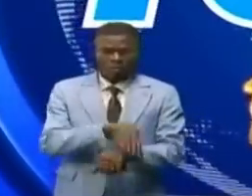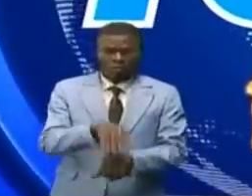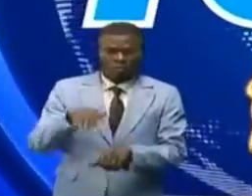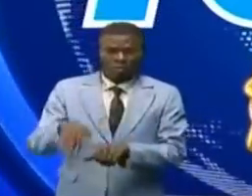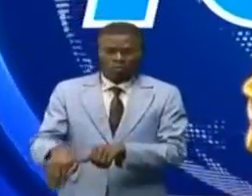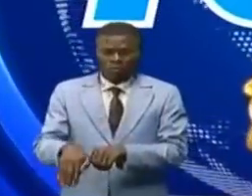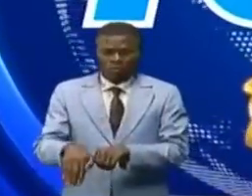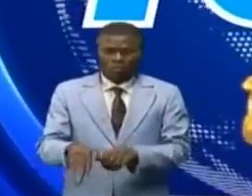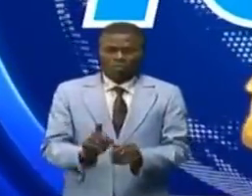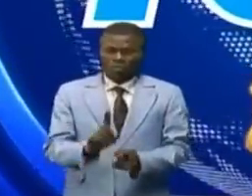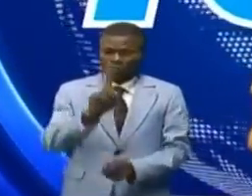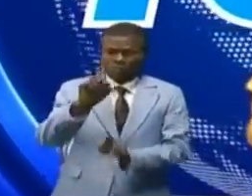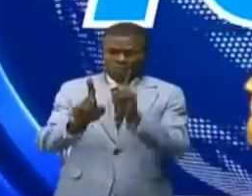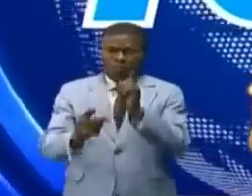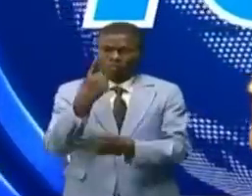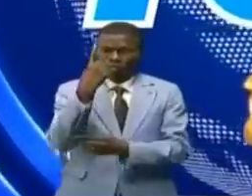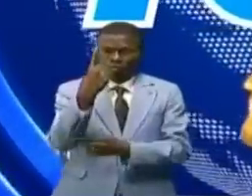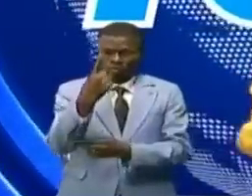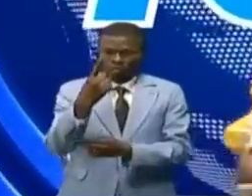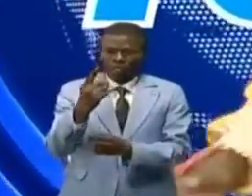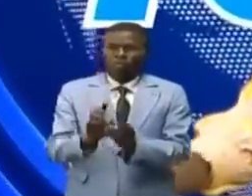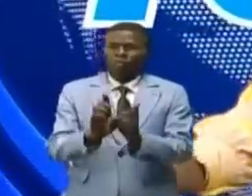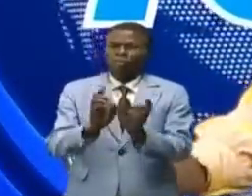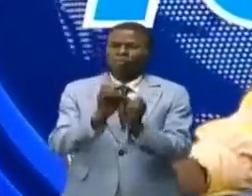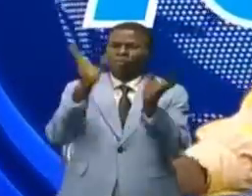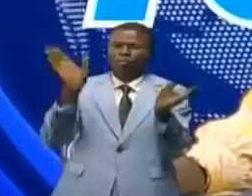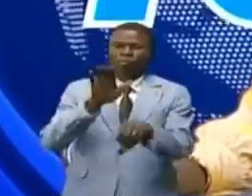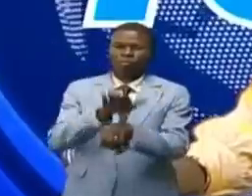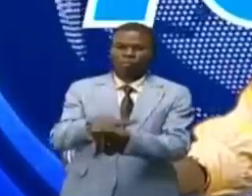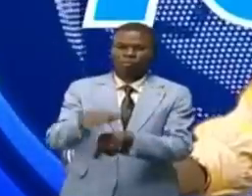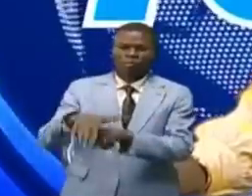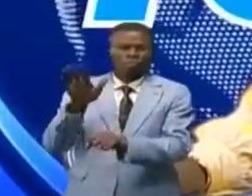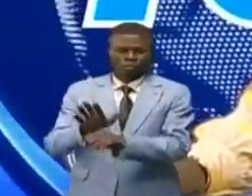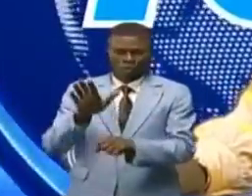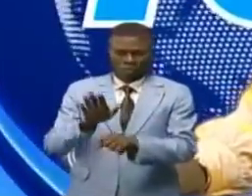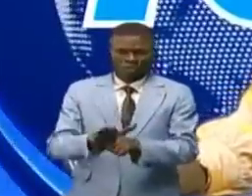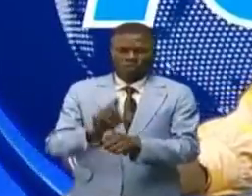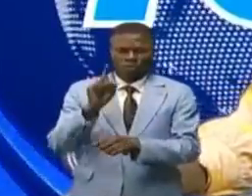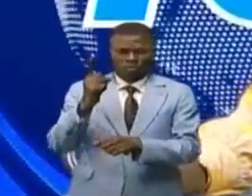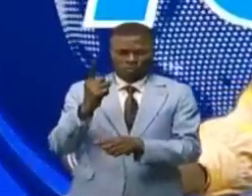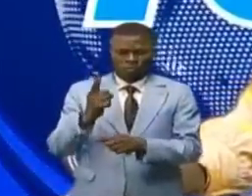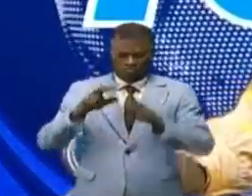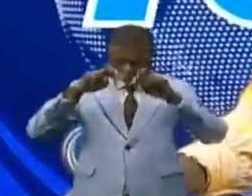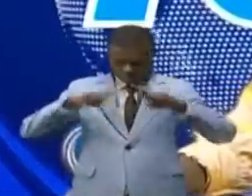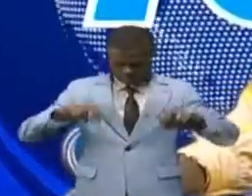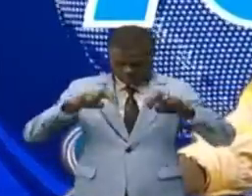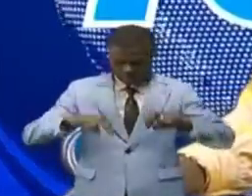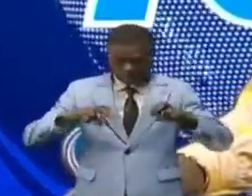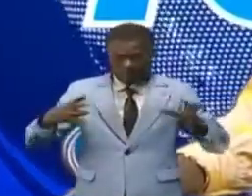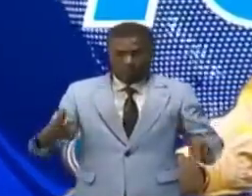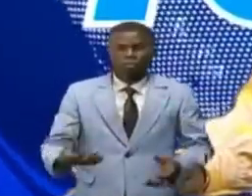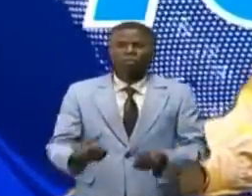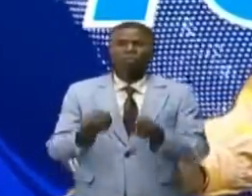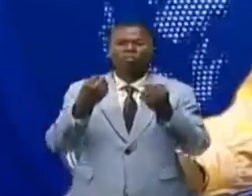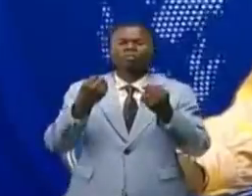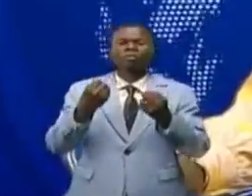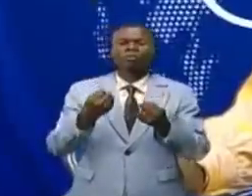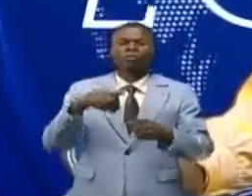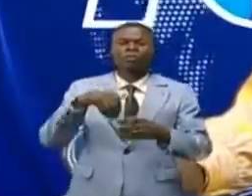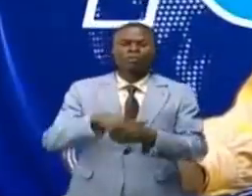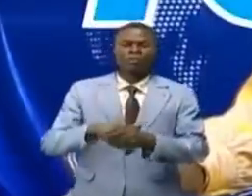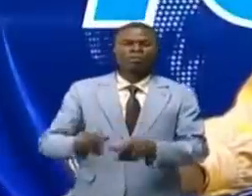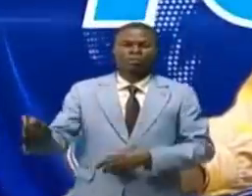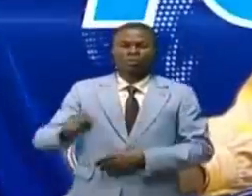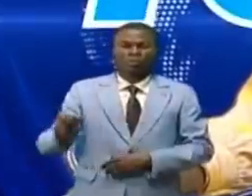un seul pied ou une plante d'ananas peut donner plusieurs centaines de têtes des fruits sur le résultat de recherche réalisé dans